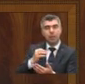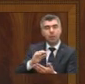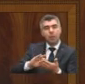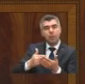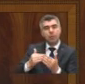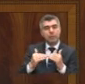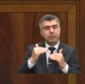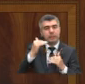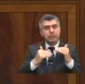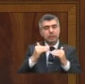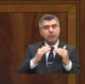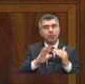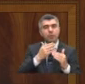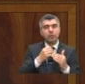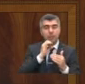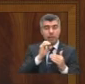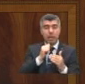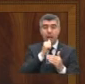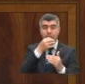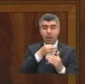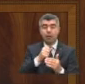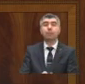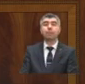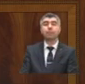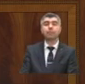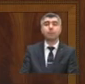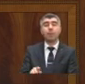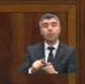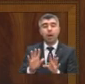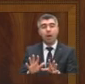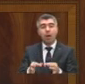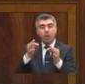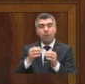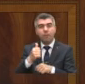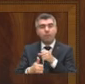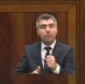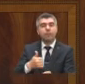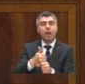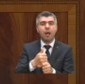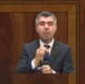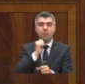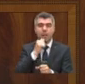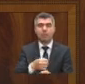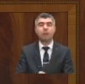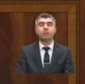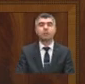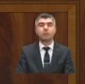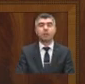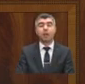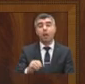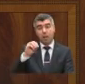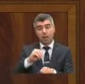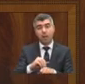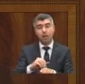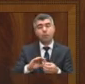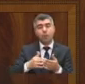بنيوي متوازن بين الأحواض المائية من حيث الإمدادات السنوية بالمياه، ومعالجة ظاهرة التوحل وغيرها